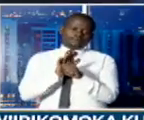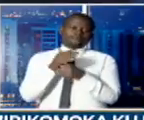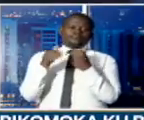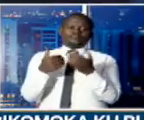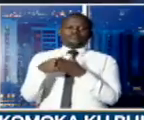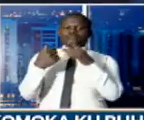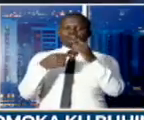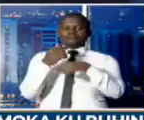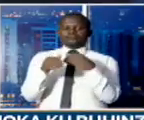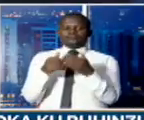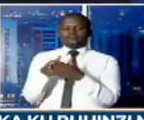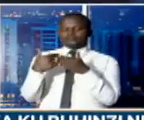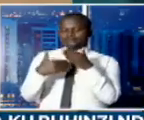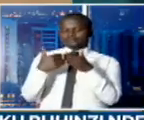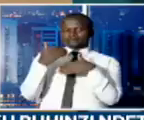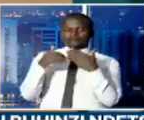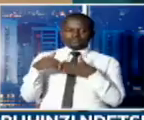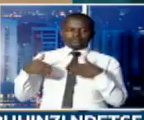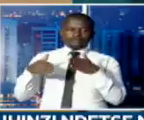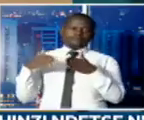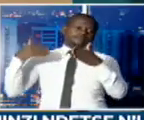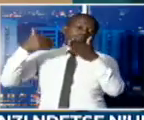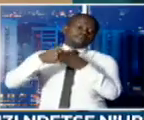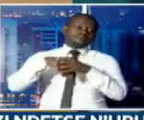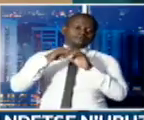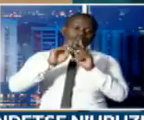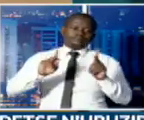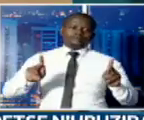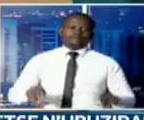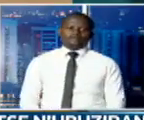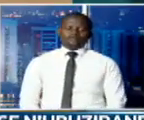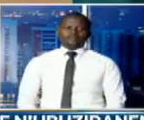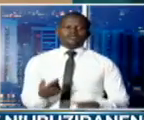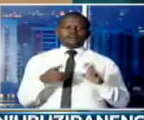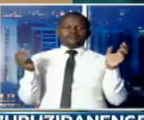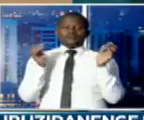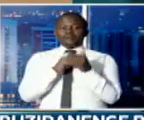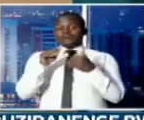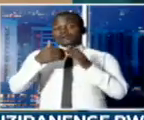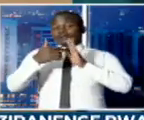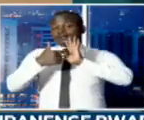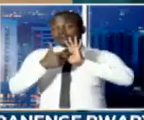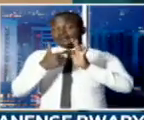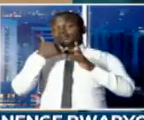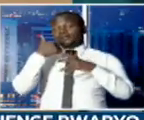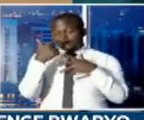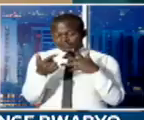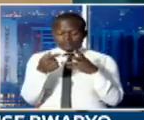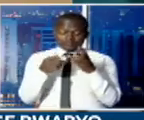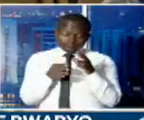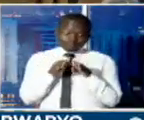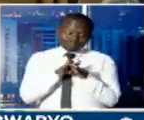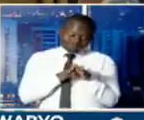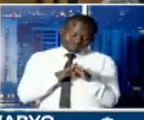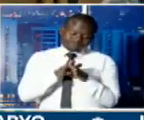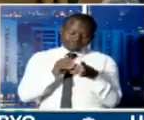rwego ruzakomeza kubaba hafi mu nzira ibaganisha mu mahoro. Gusa ku rundi ruhande yagaragaje ko hakiri ukugenda